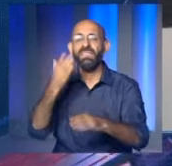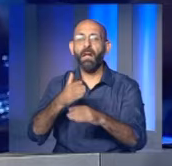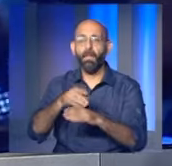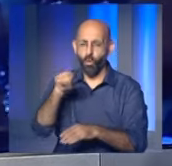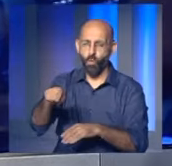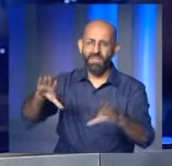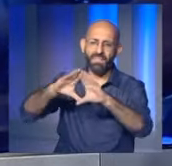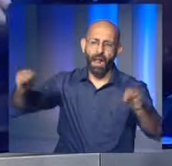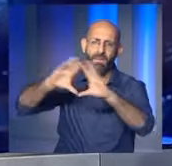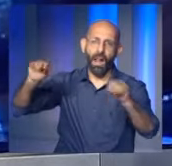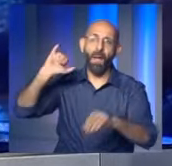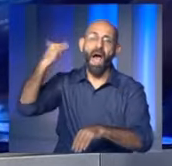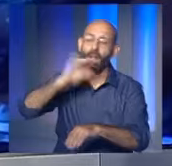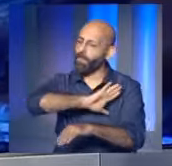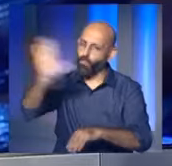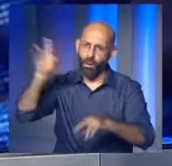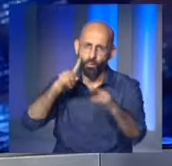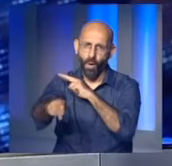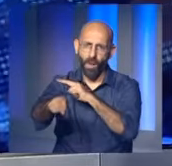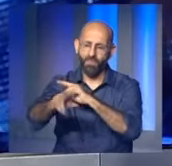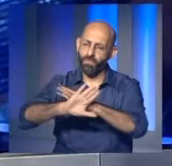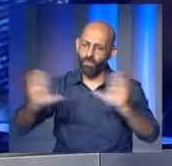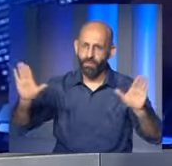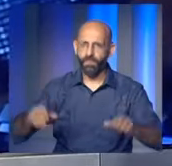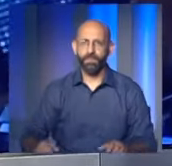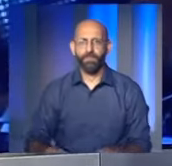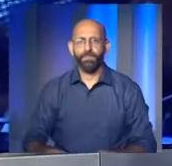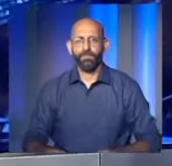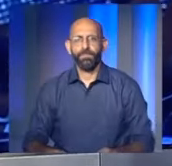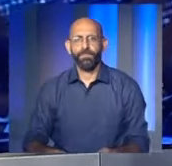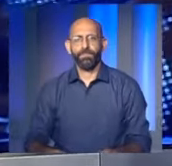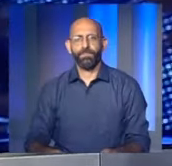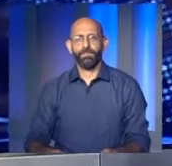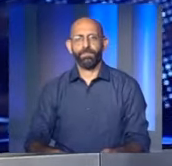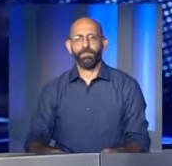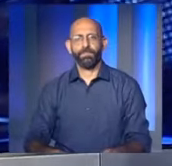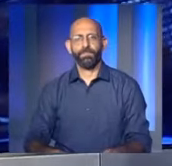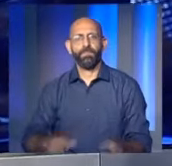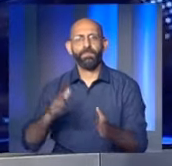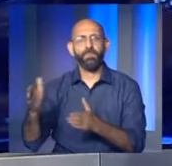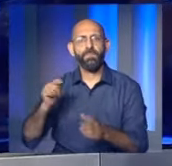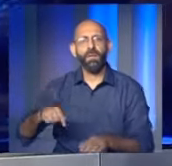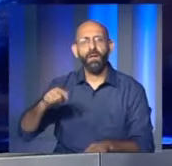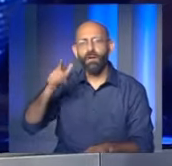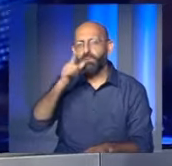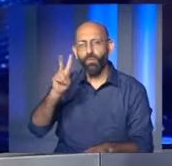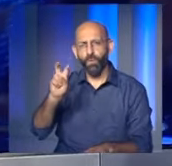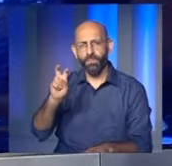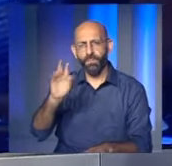نصدم الإسرائيليين من أجل إيقاظ الآخرين، ودائما على